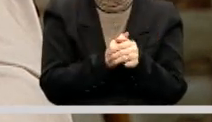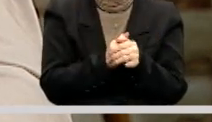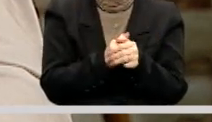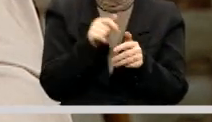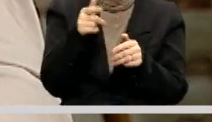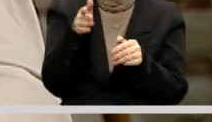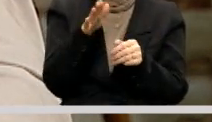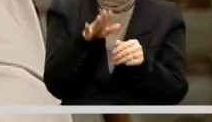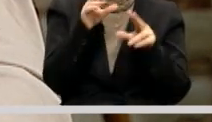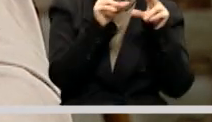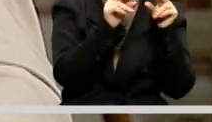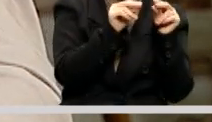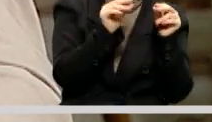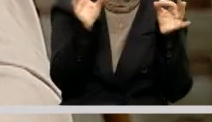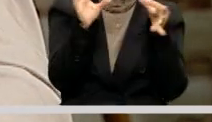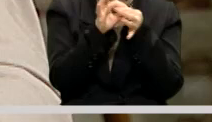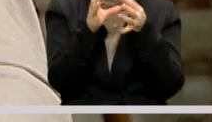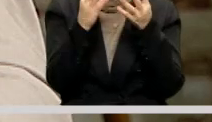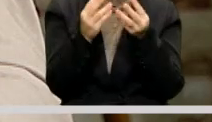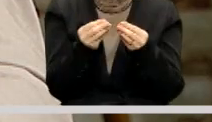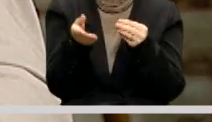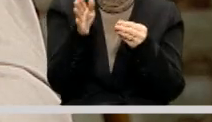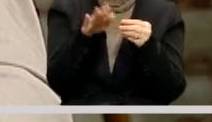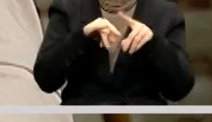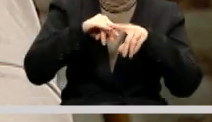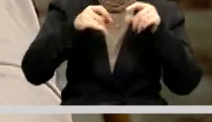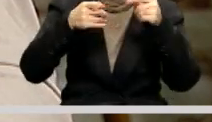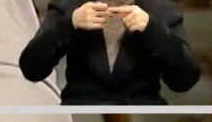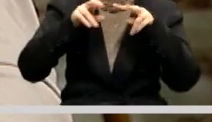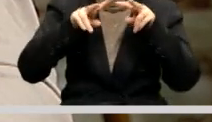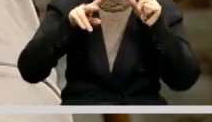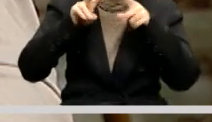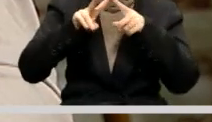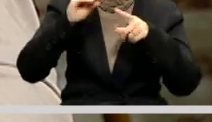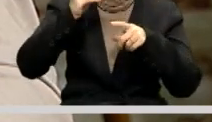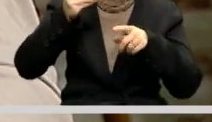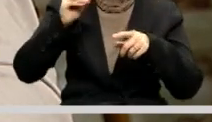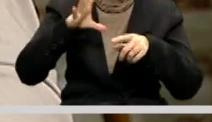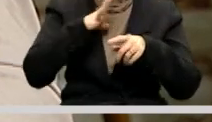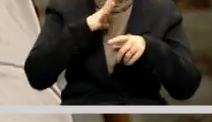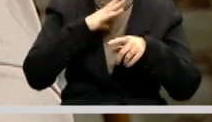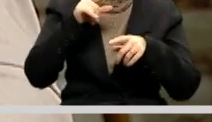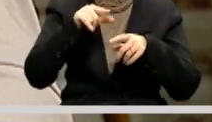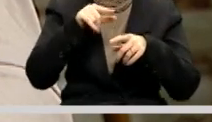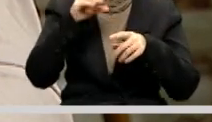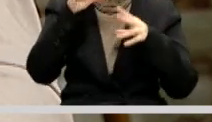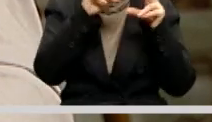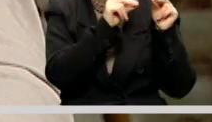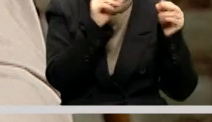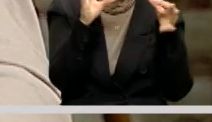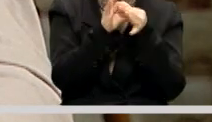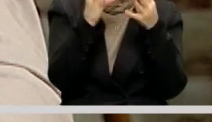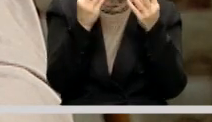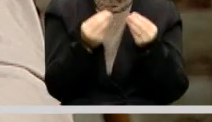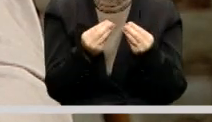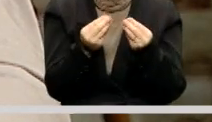Bunun dışında uykuyla ilgili başka hormonlar da var. Yani uykuyla ilişkili hormonlar. Bir